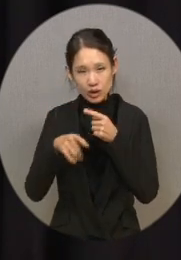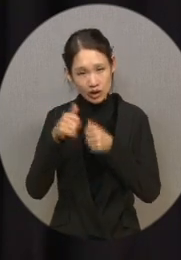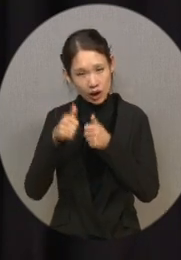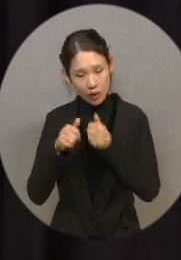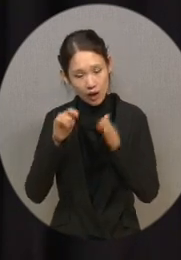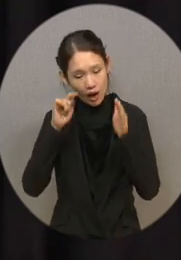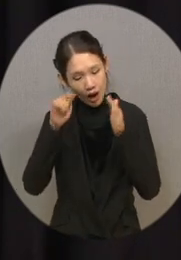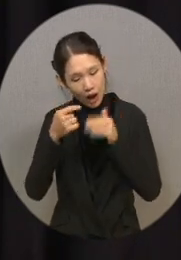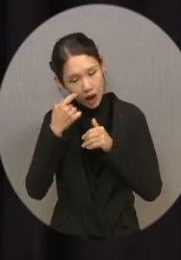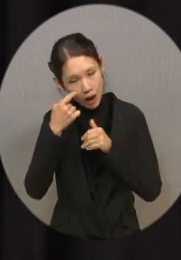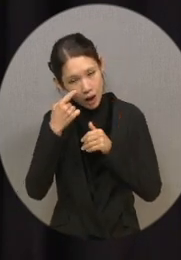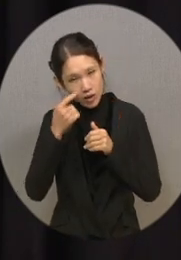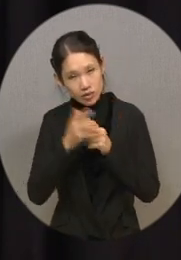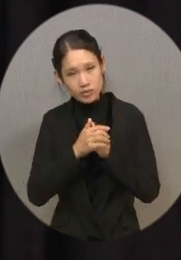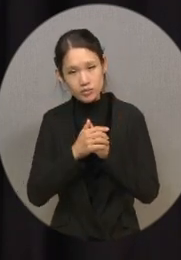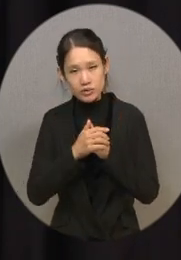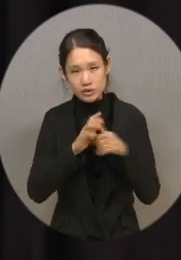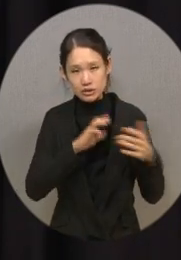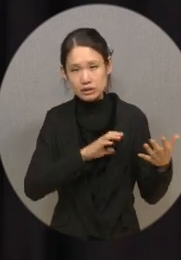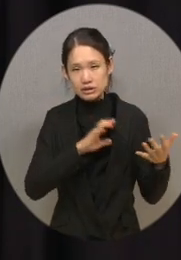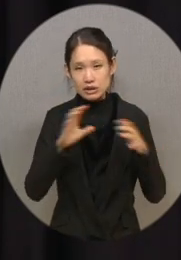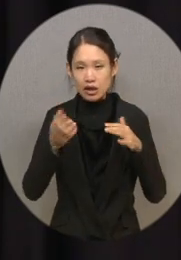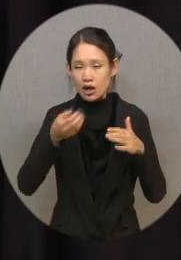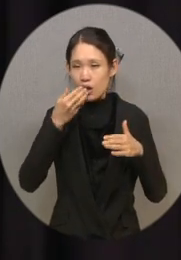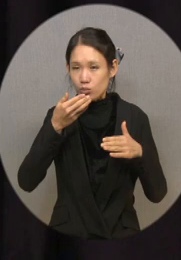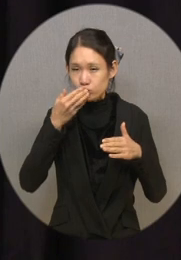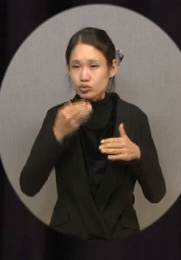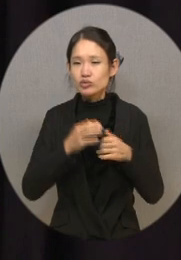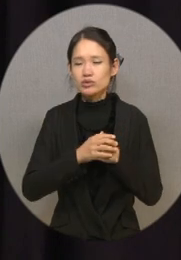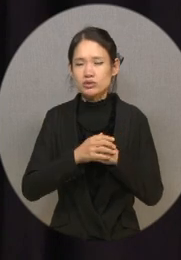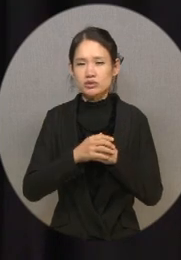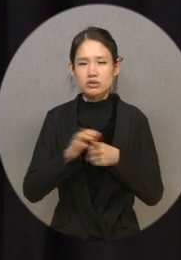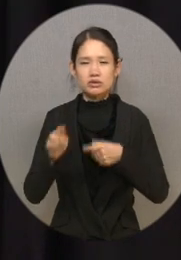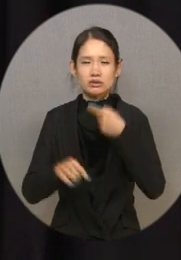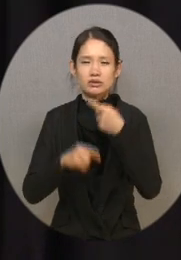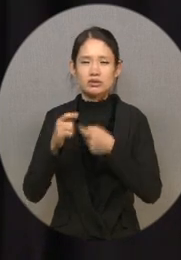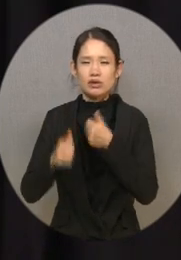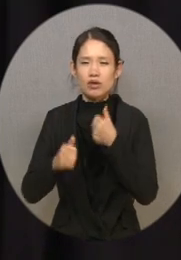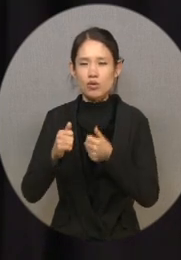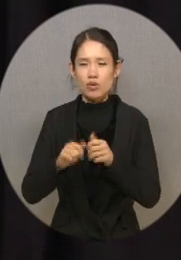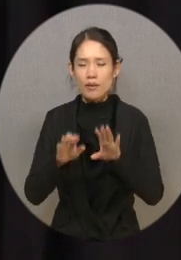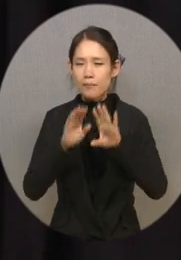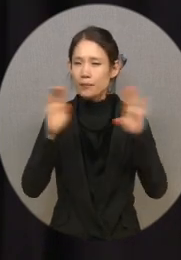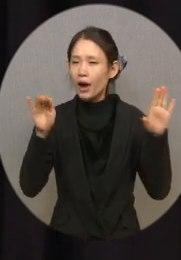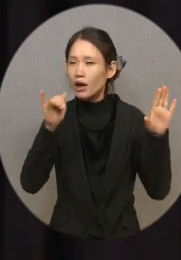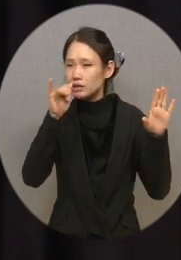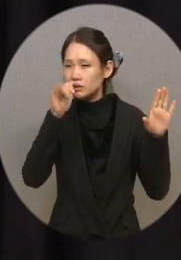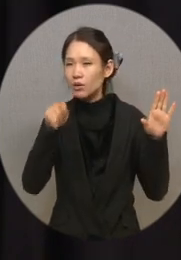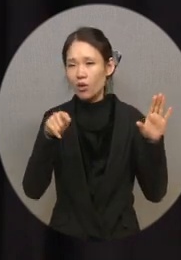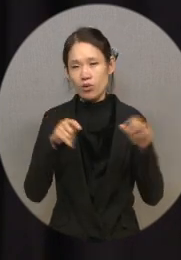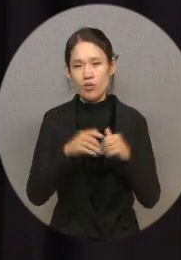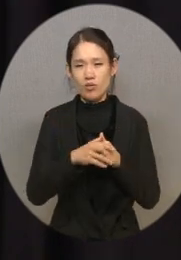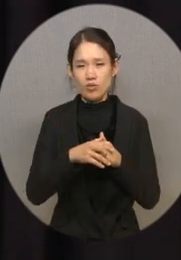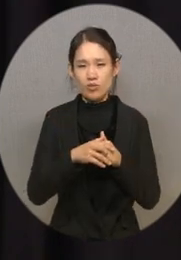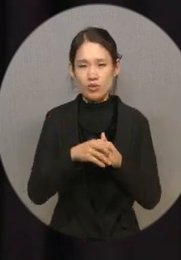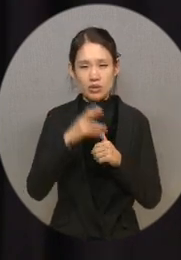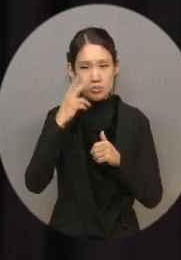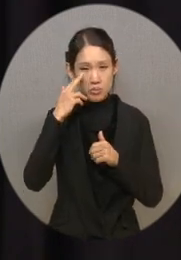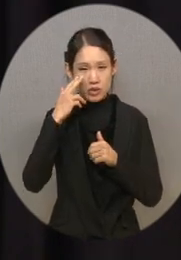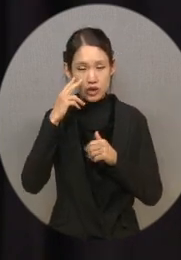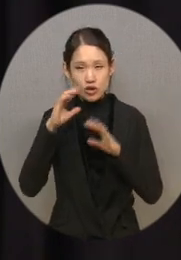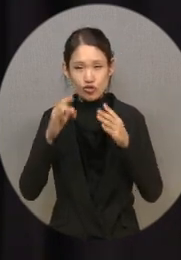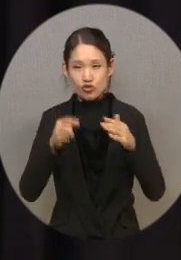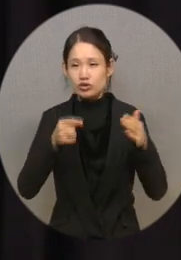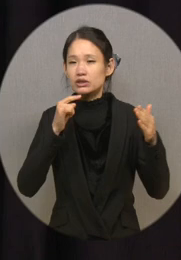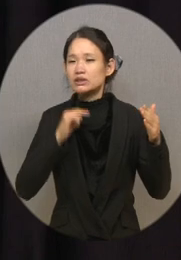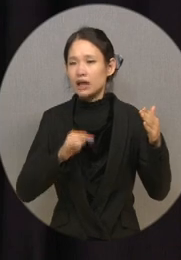세계 푸드뱅크 대회가 열리거든요. 그런데 가면 우리나라 규모가 뭐 미국 다음 갈 정도로 규모가